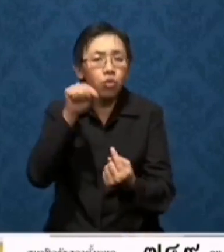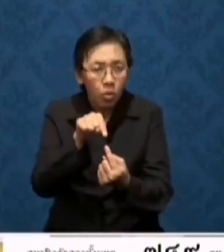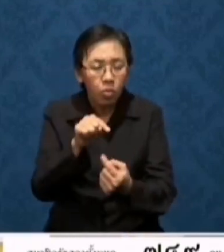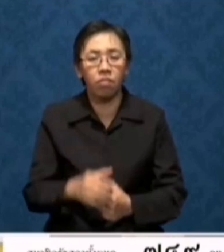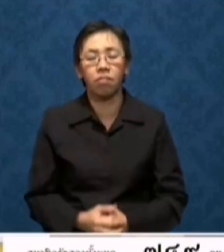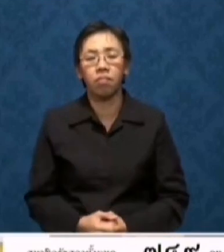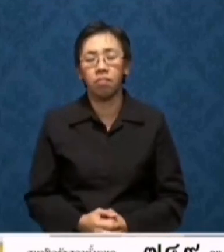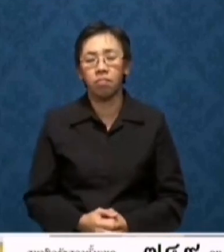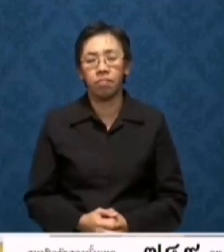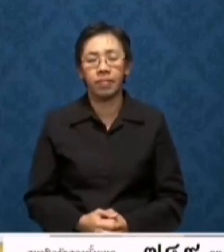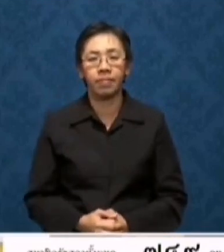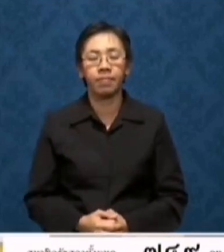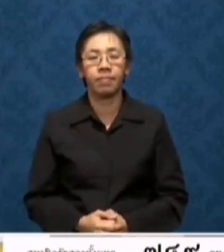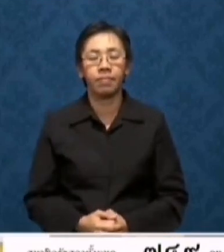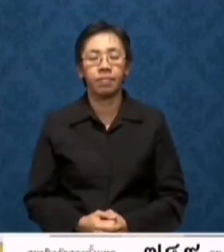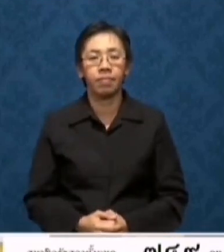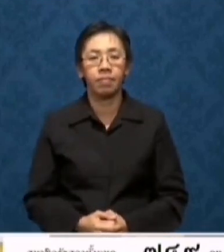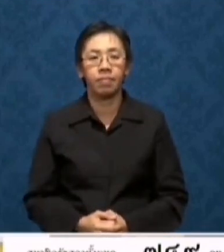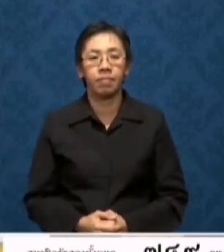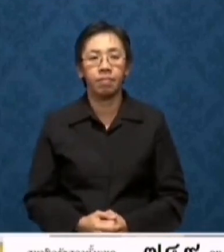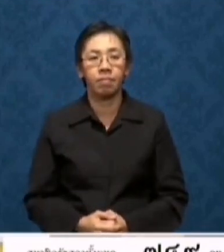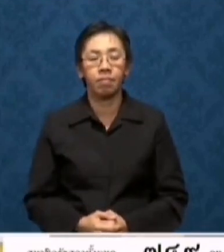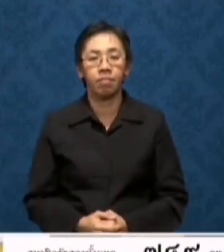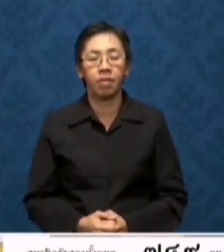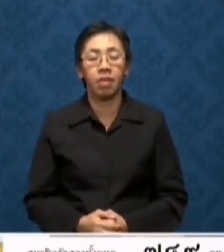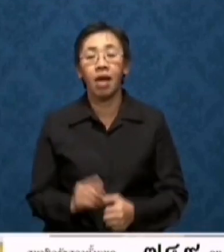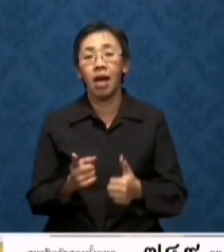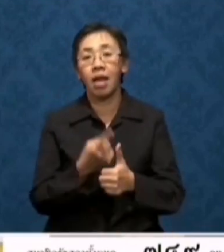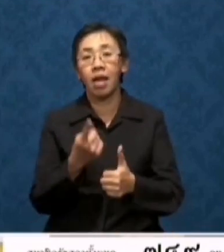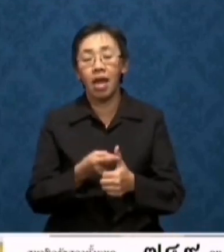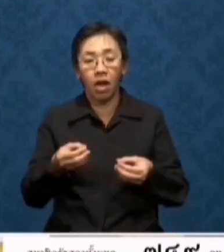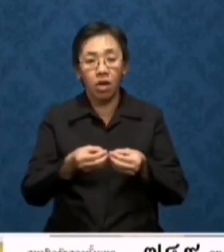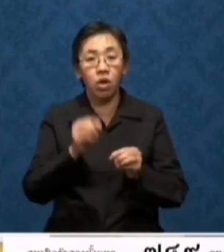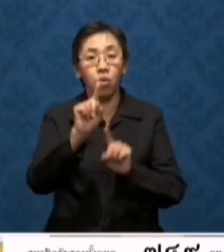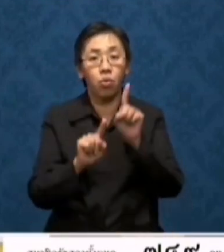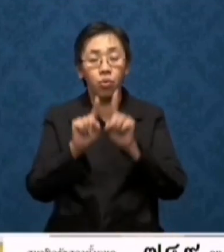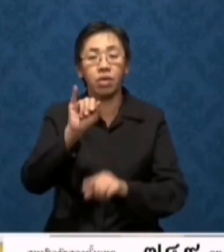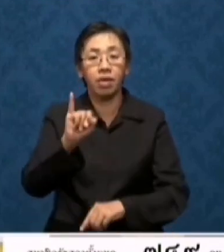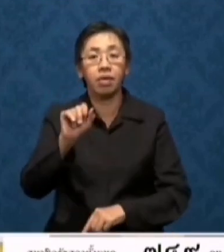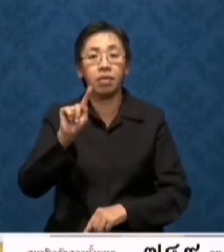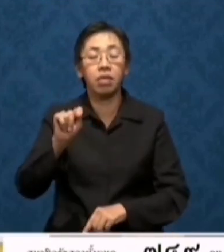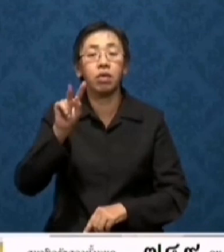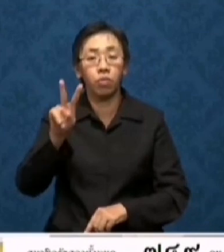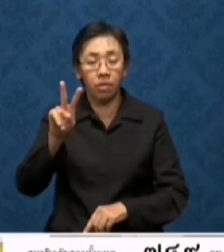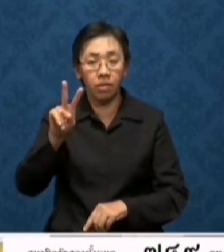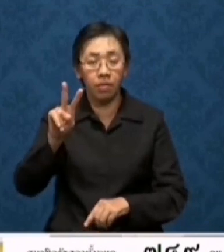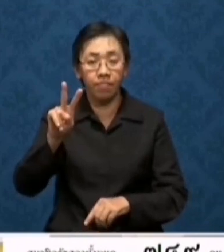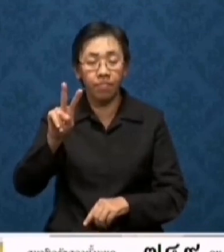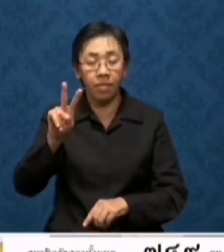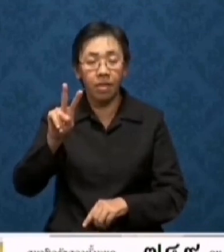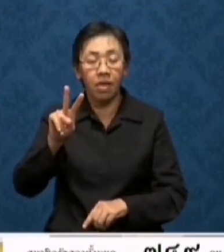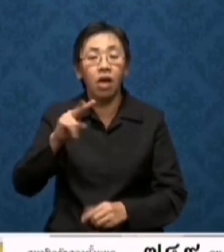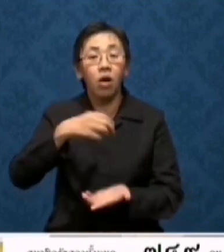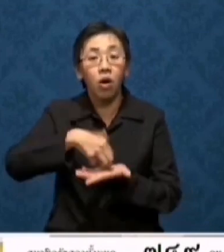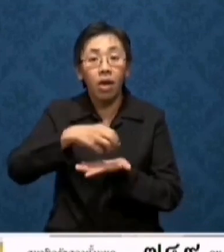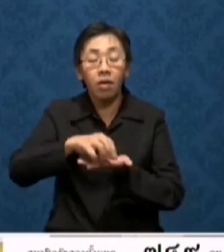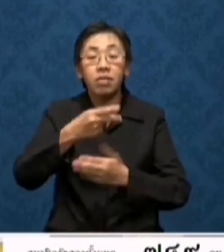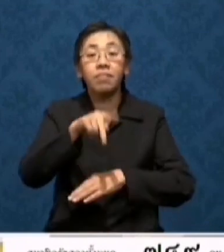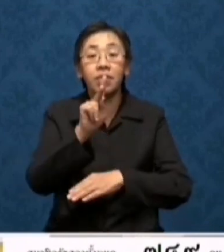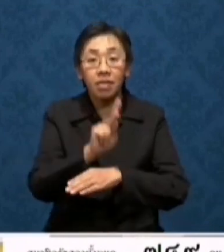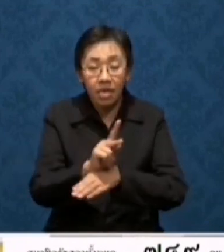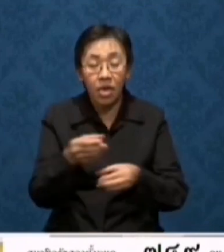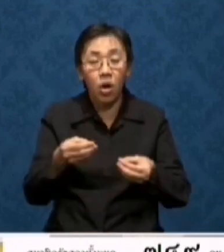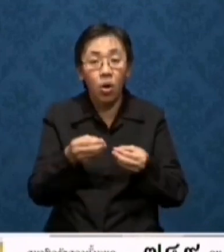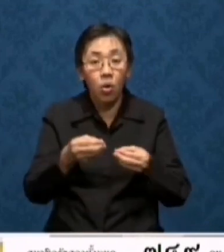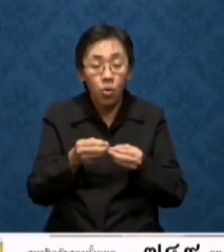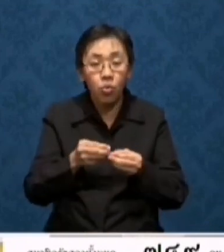ประเด็แกครับในเรื่องที่พูดถึงกรณีฮุ่น ITVต้เรีนต'Tth ประทานครράบว่าเรื่